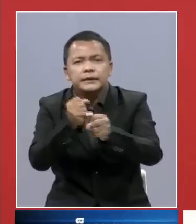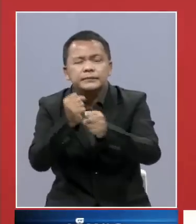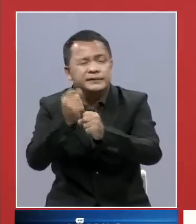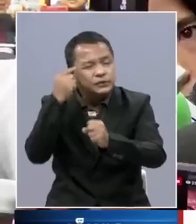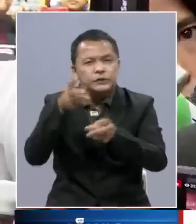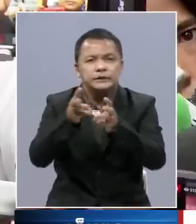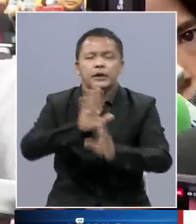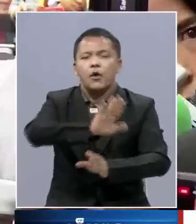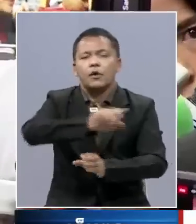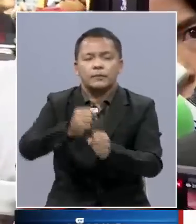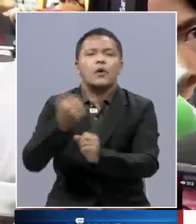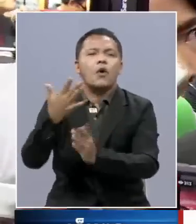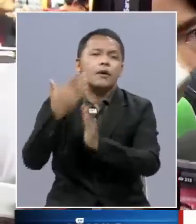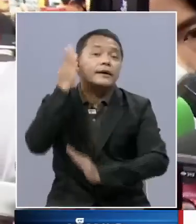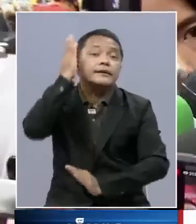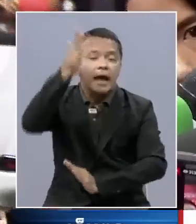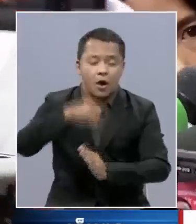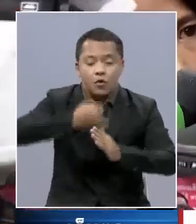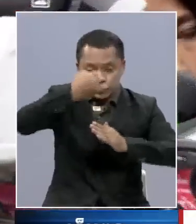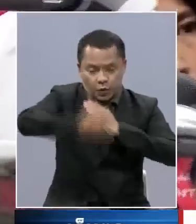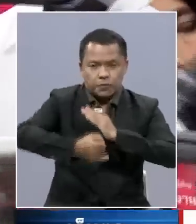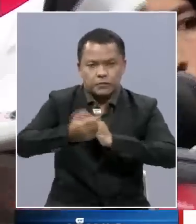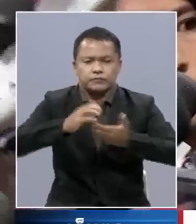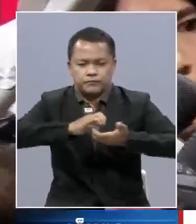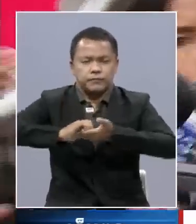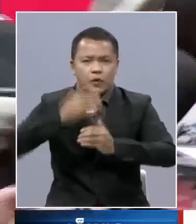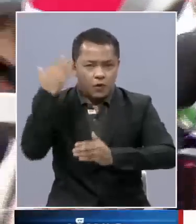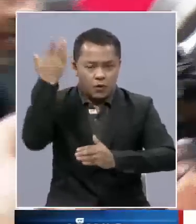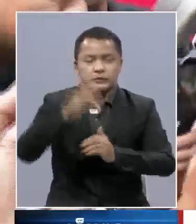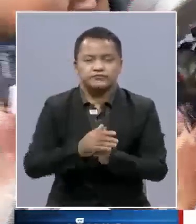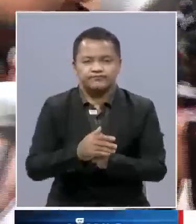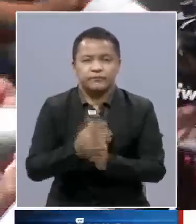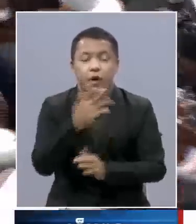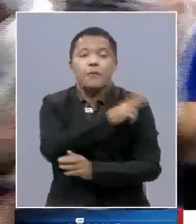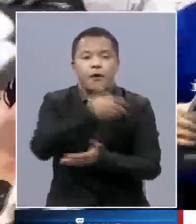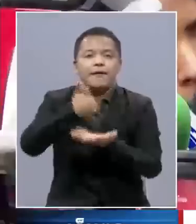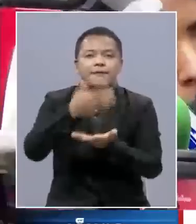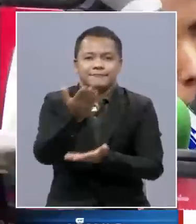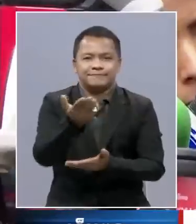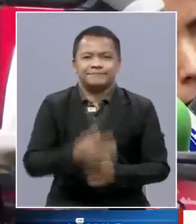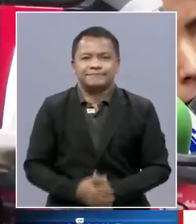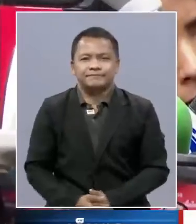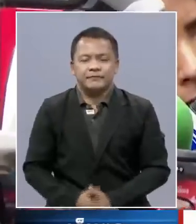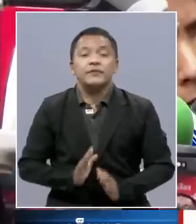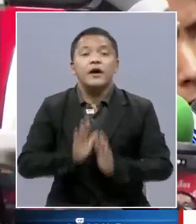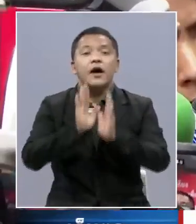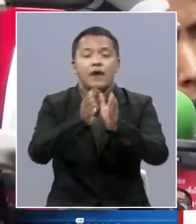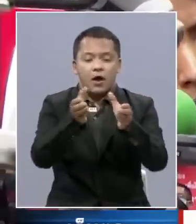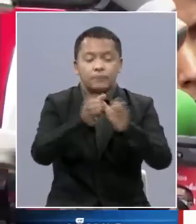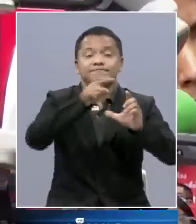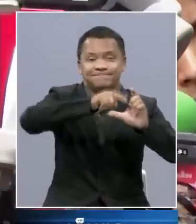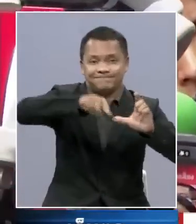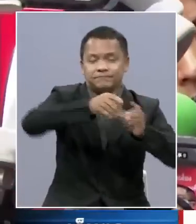ซีนอะไรก็ทำทีหลังให้เรื่องนี้จบก่อนคุณหมอว่าอย่างนั้นลองไปฟังบางช่วงบางตอนคุณหมอนะฮะ ก็ฝากทางพรรคแกนนำเข้าไป